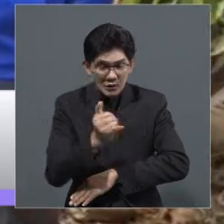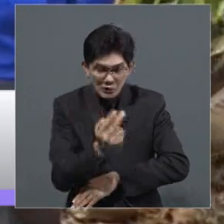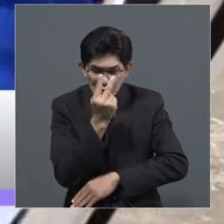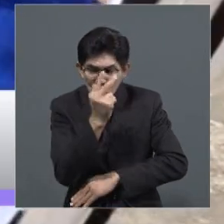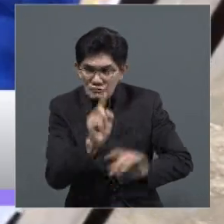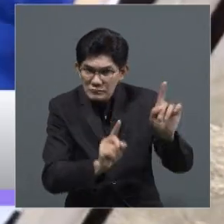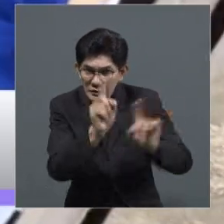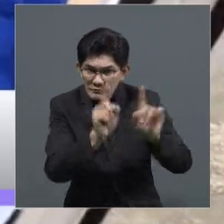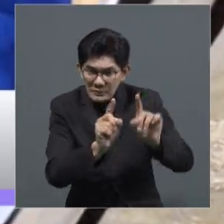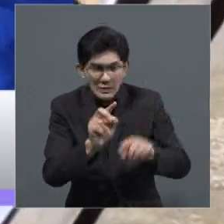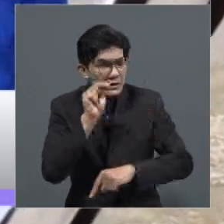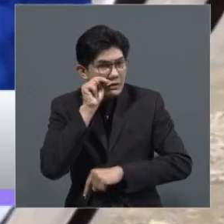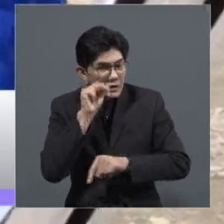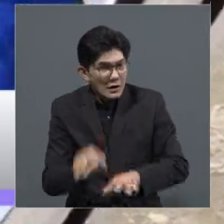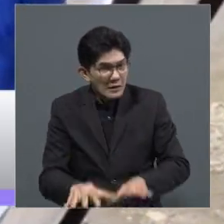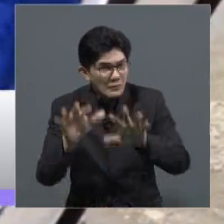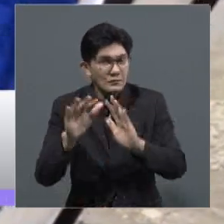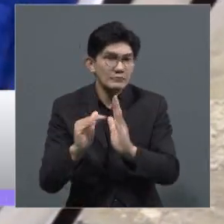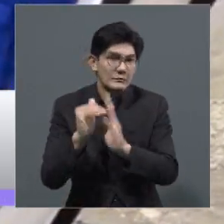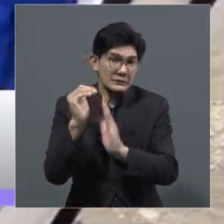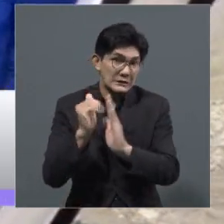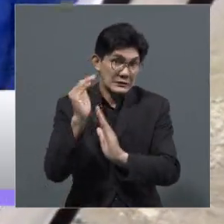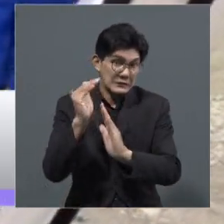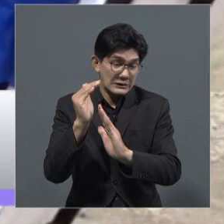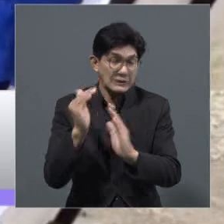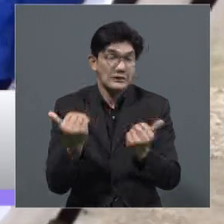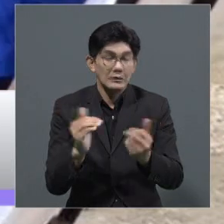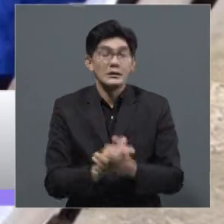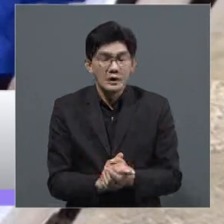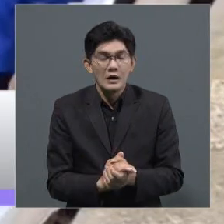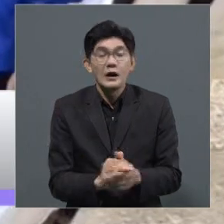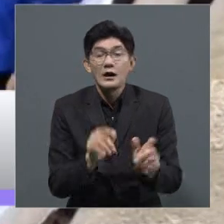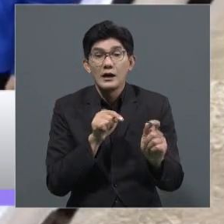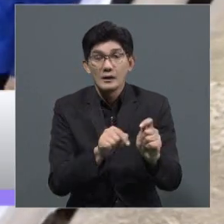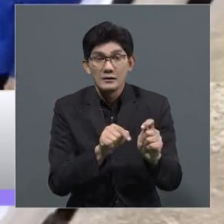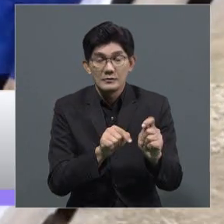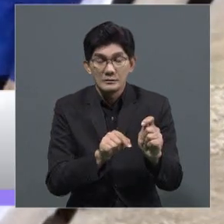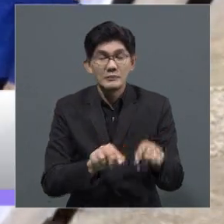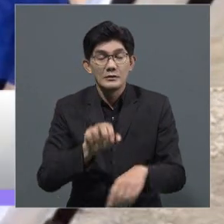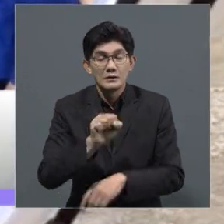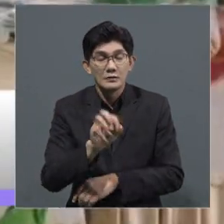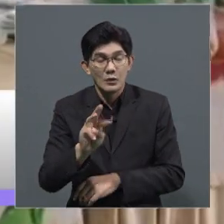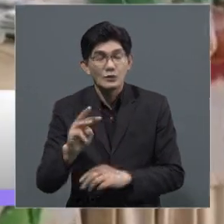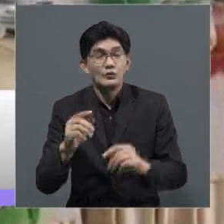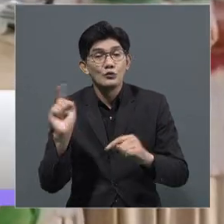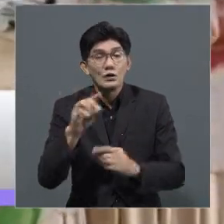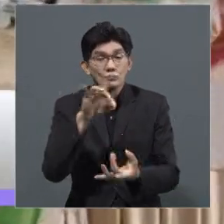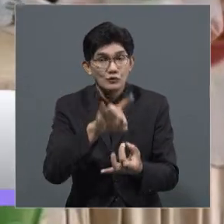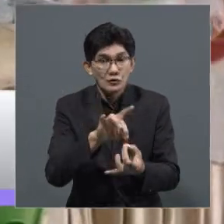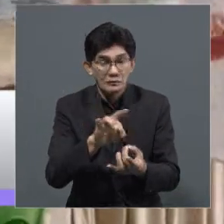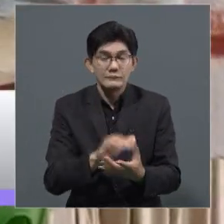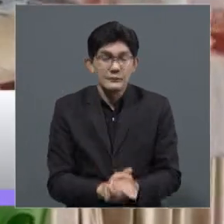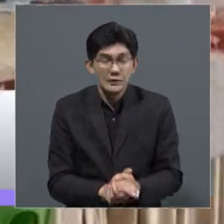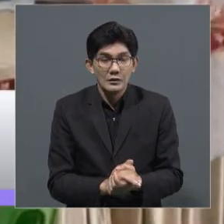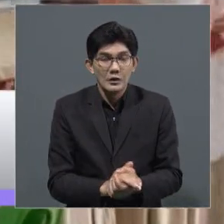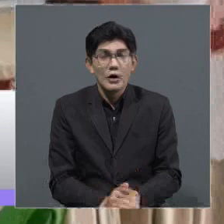สถานการณ์เหตุอุทกภัยในพื้นที่ภาคเหนือเนือนะที่วัดคลองยางตำบลคลองยางอำเภอสวรรคโลกจังหวัดสุโขทัยโดยได้มีการ